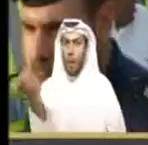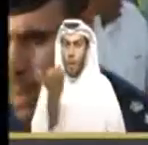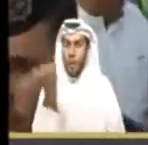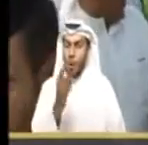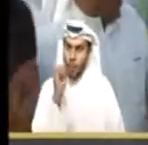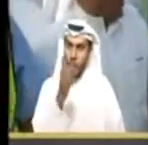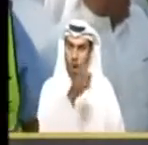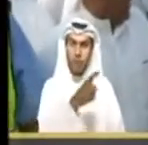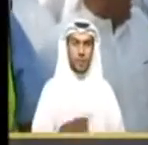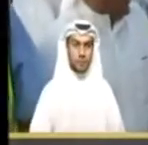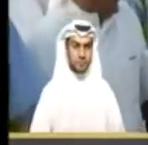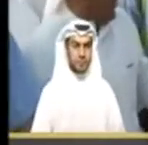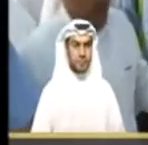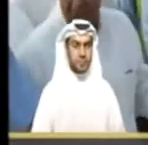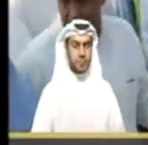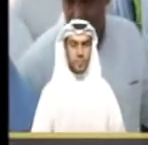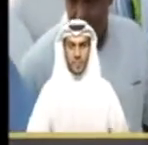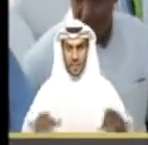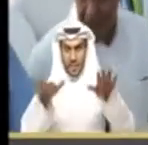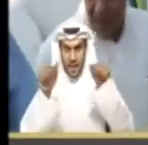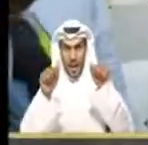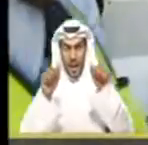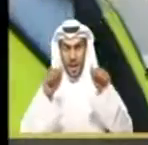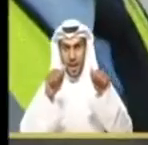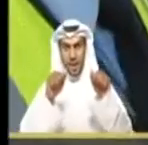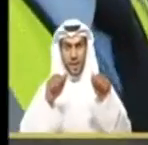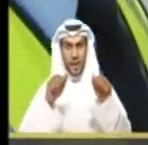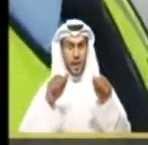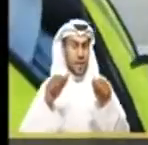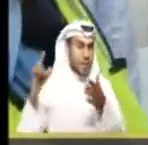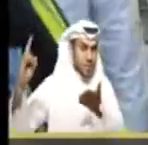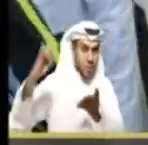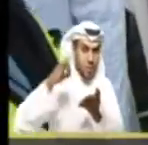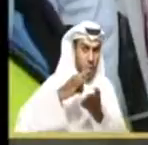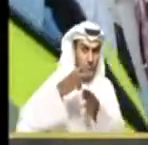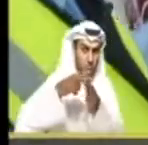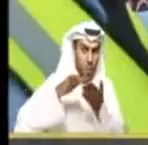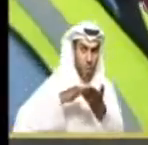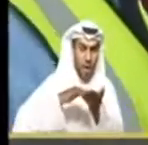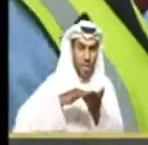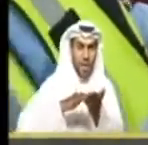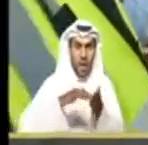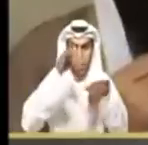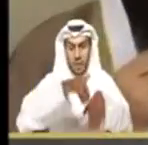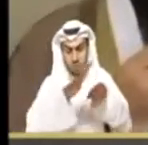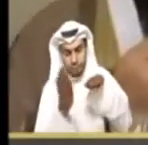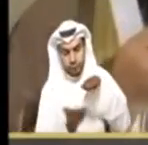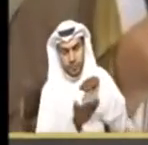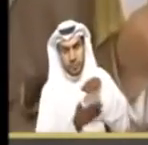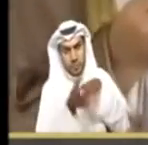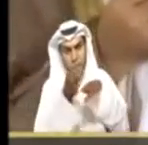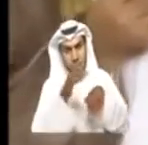حفظه الله ورعاه. رعد عودة أبنائه البررة مجللين كريمين ليوارى جثمانهم الثرى في أرض